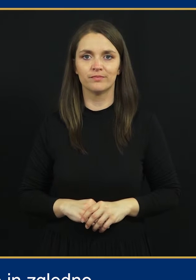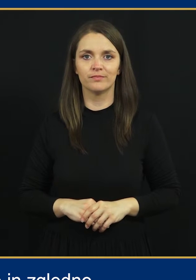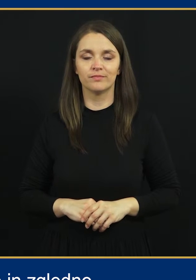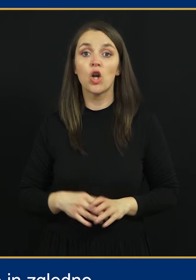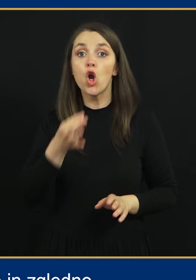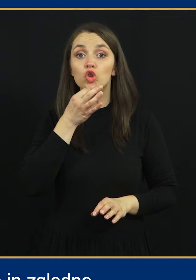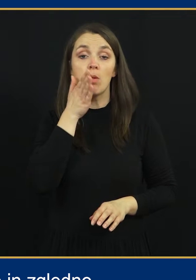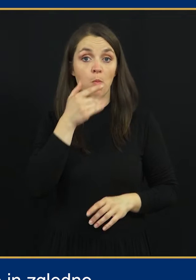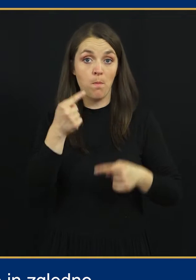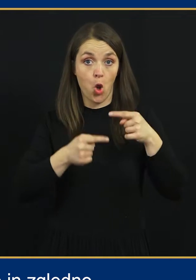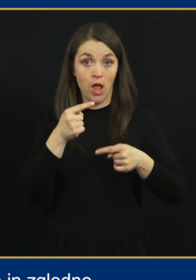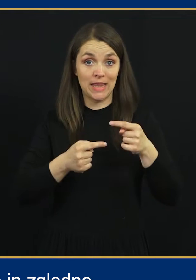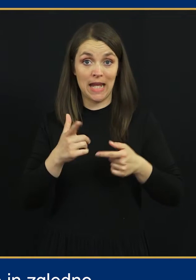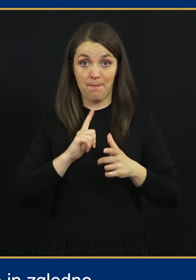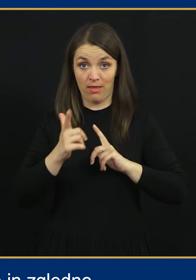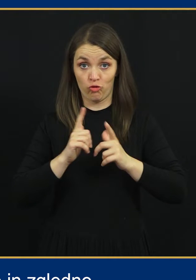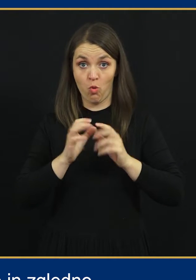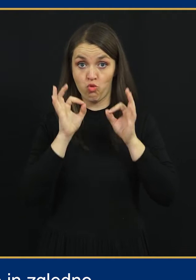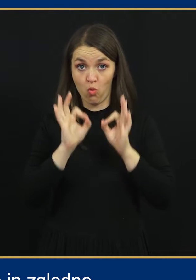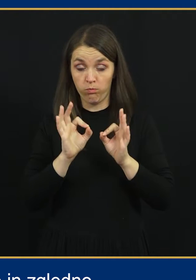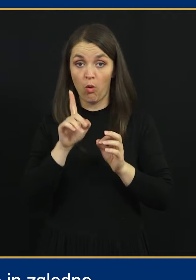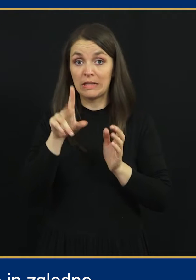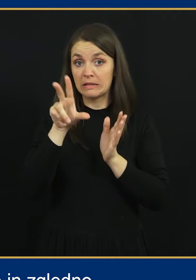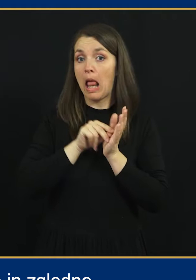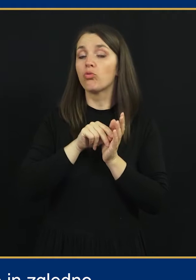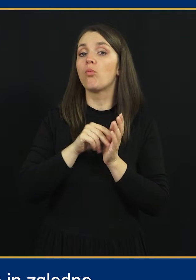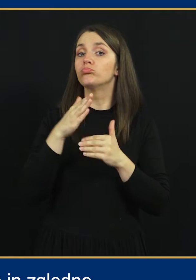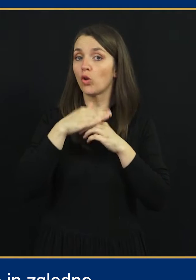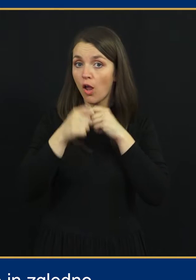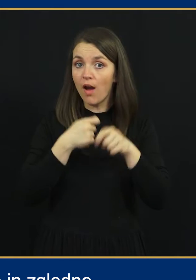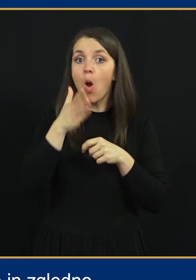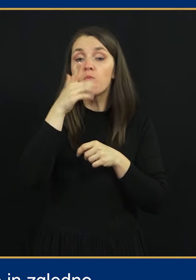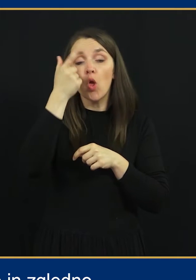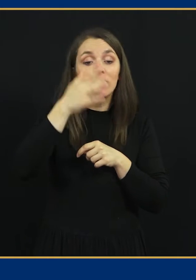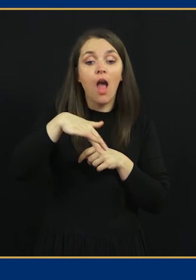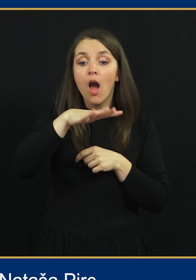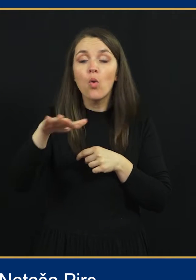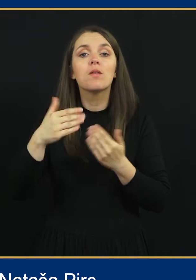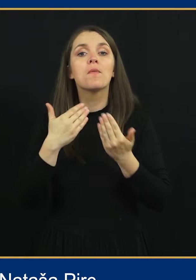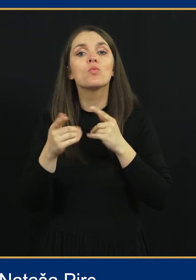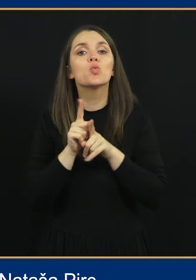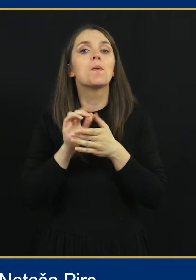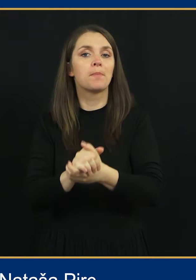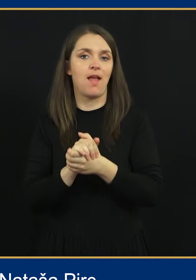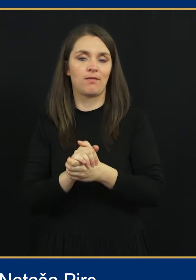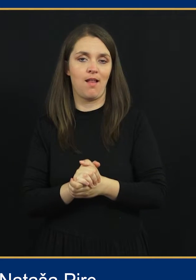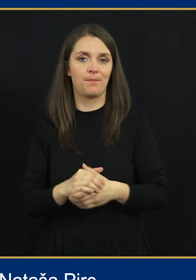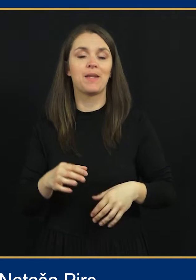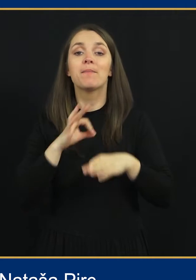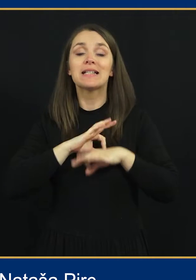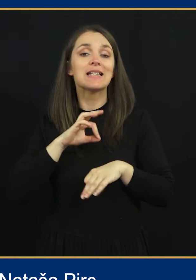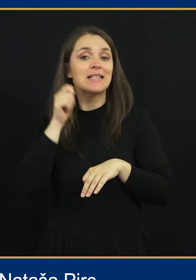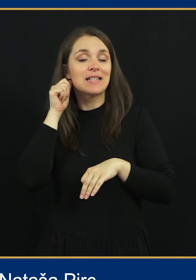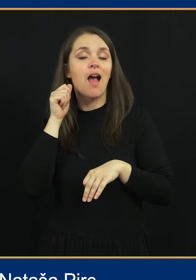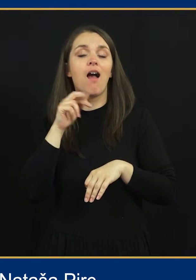Če bomo politiki med seboj dobro in zgledno sodelovali, bodo narodi med seboj prijatelji. Predsednica Republike Slovenije